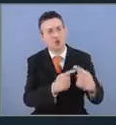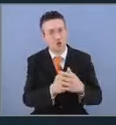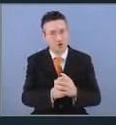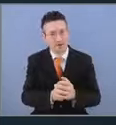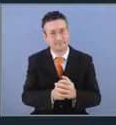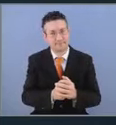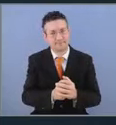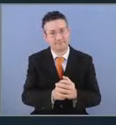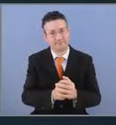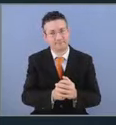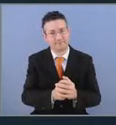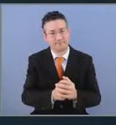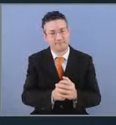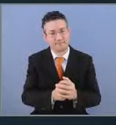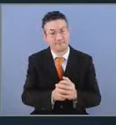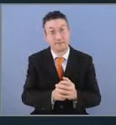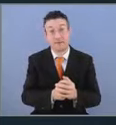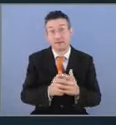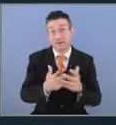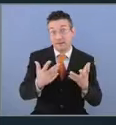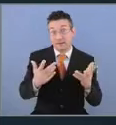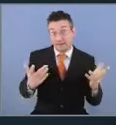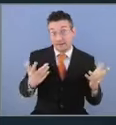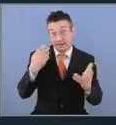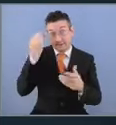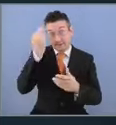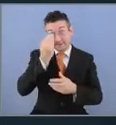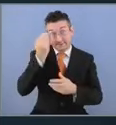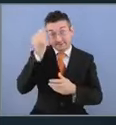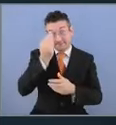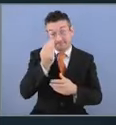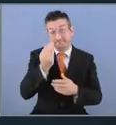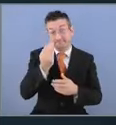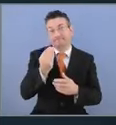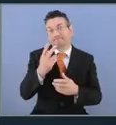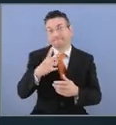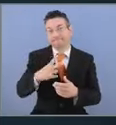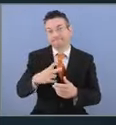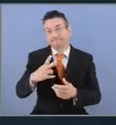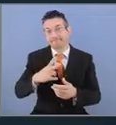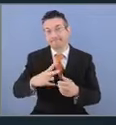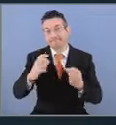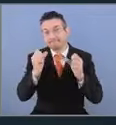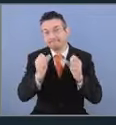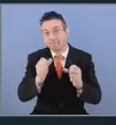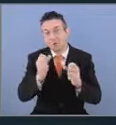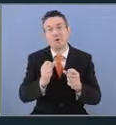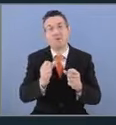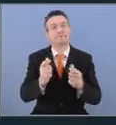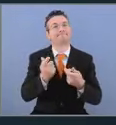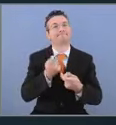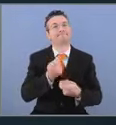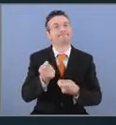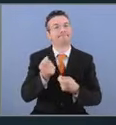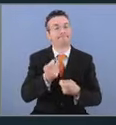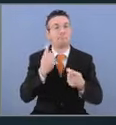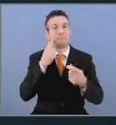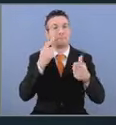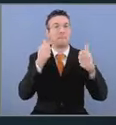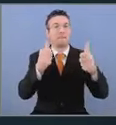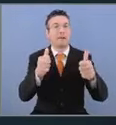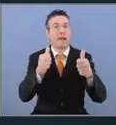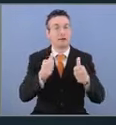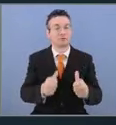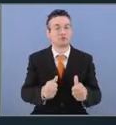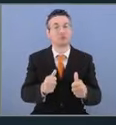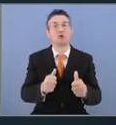che sia auspicabile e necessario incentivare, anche attraverso appunto quelli che saranno i bandi attuativi, la partecipazione delle